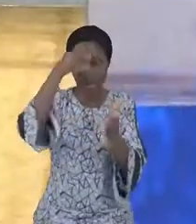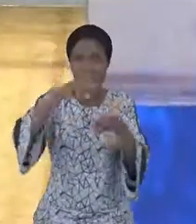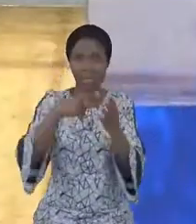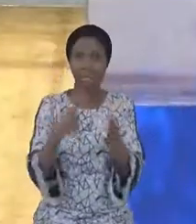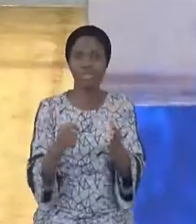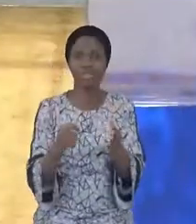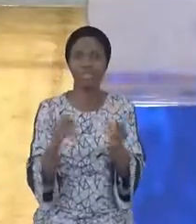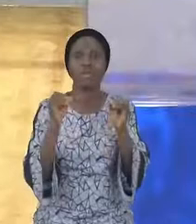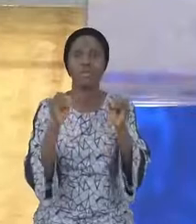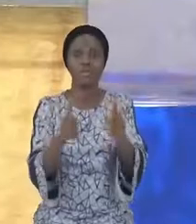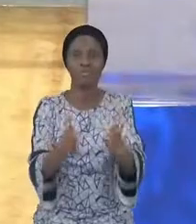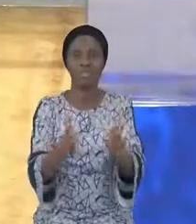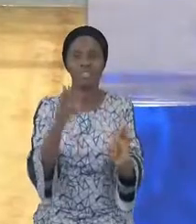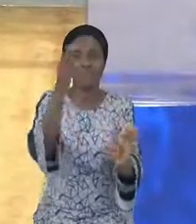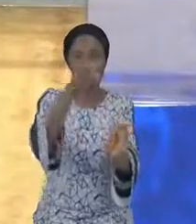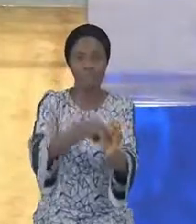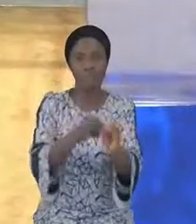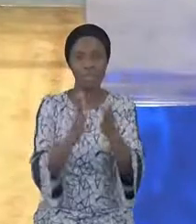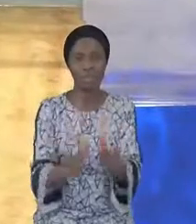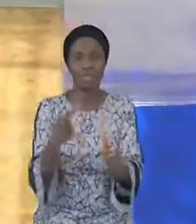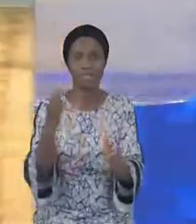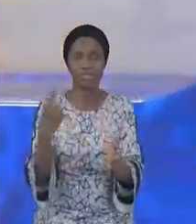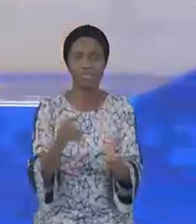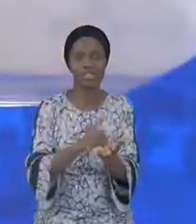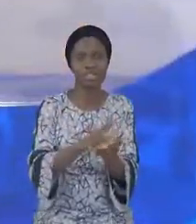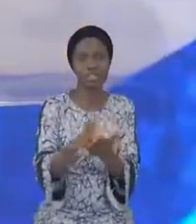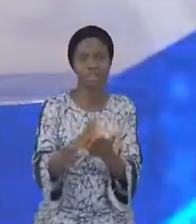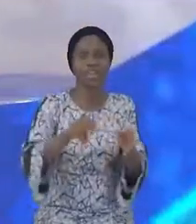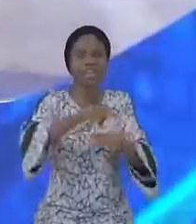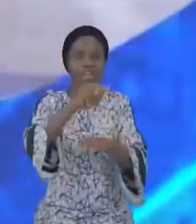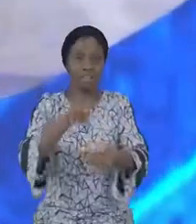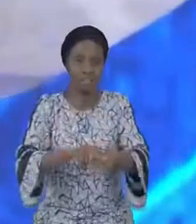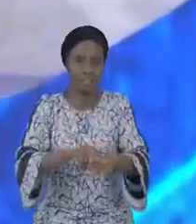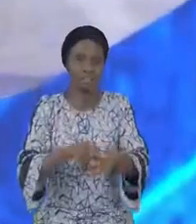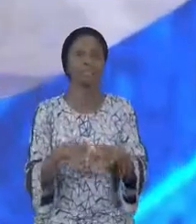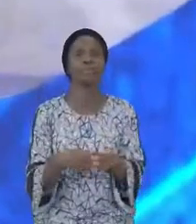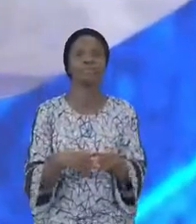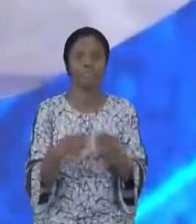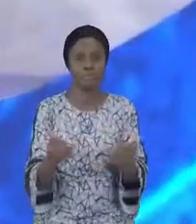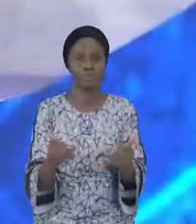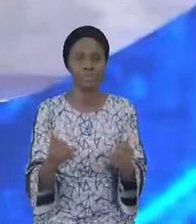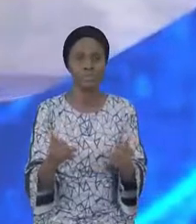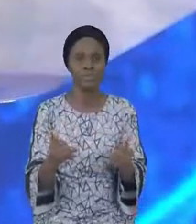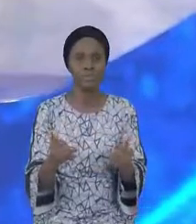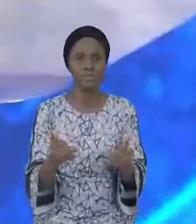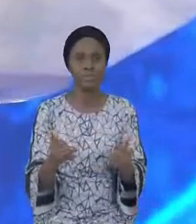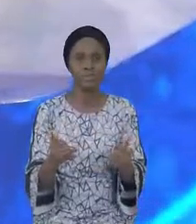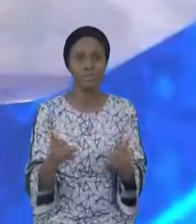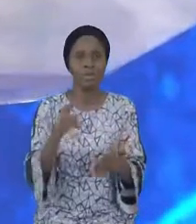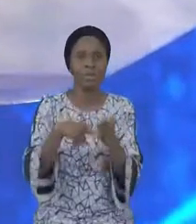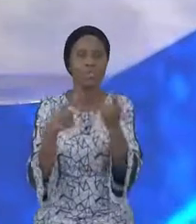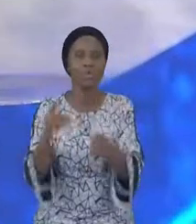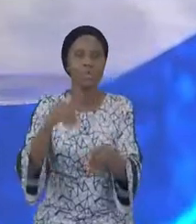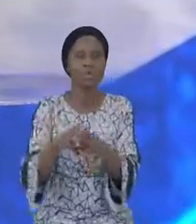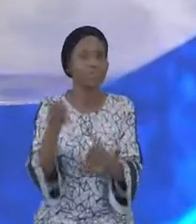des participants privilégiés de la nature divine. Retournons à ce qui s'est passé dans le